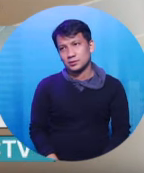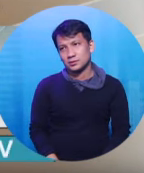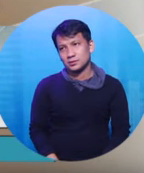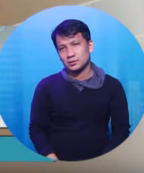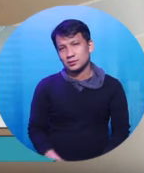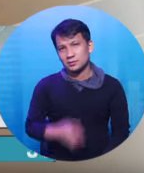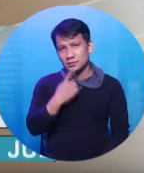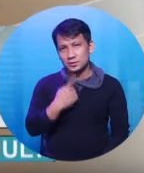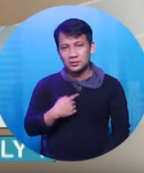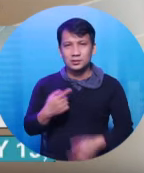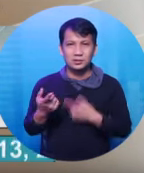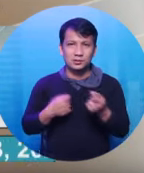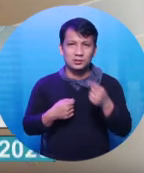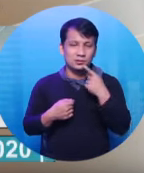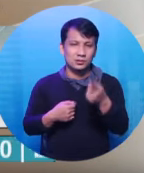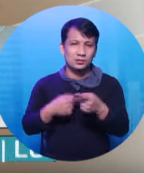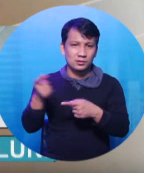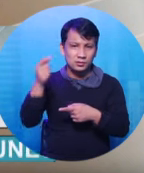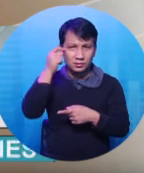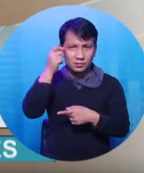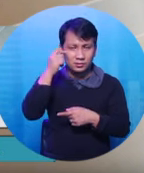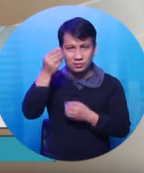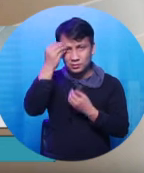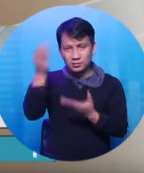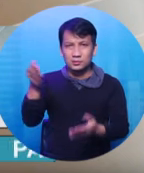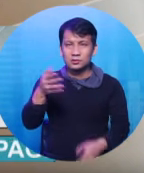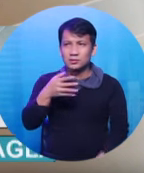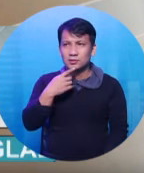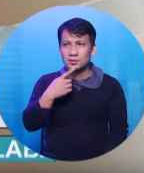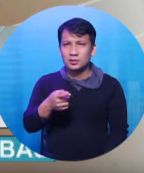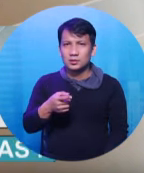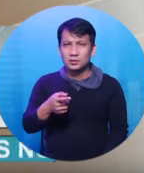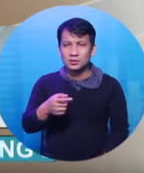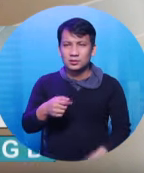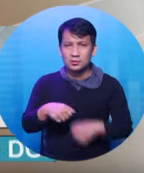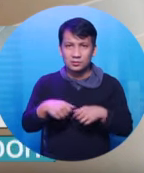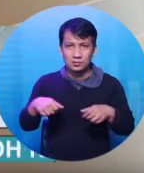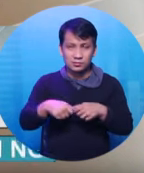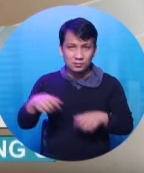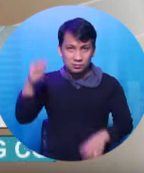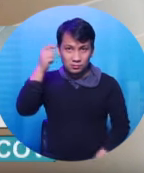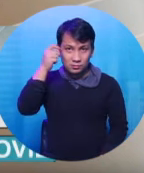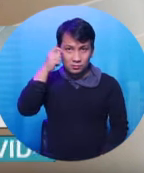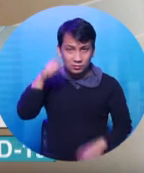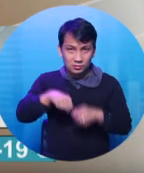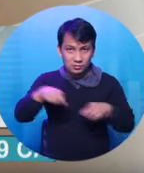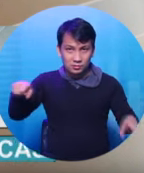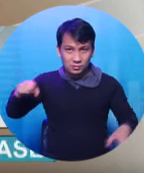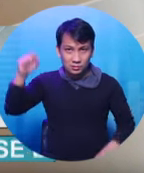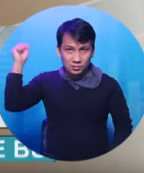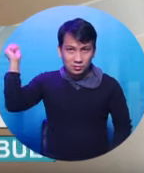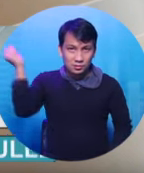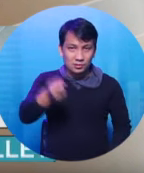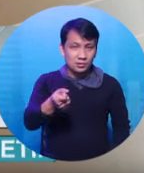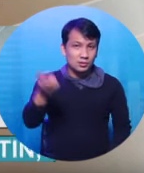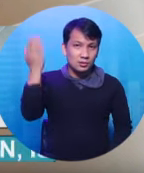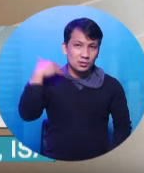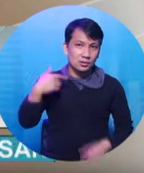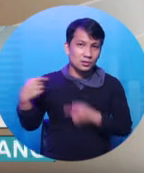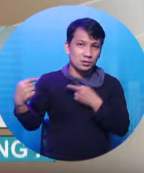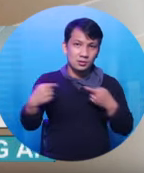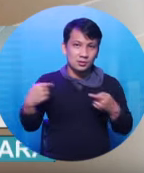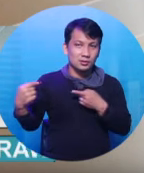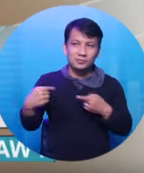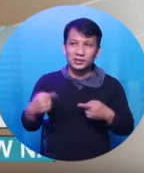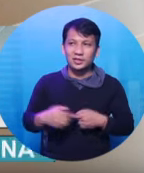kung ginamit niya. Tinago ko lang po yun sa mga magulang ko. Ano po, tinaga ni Tyrone? Sino po? Dati po na nag-away